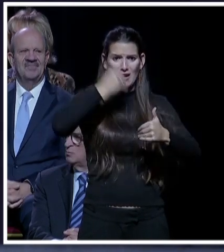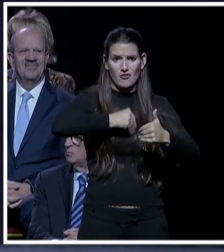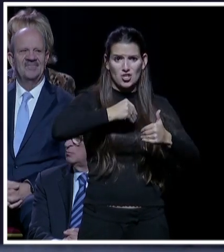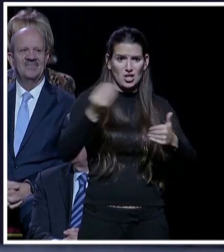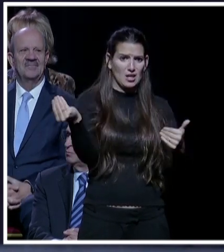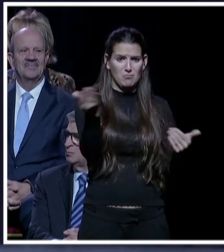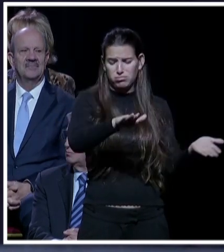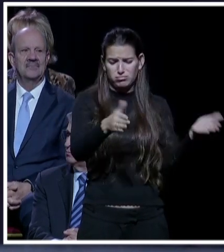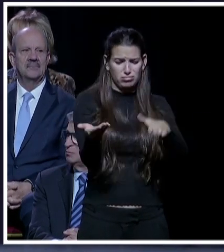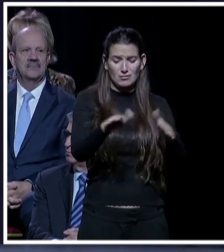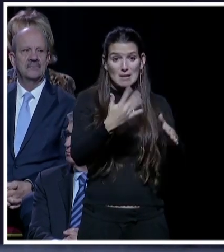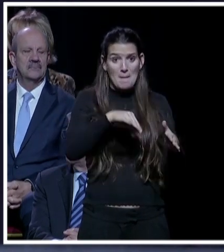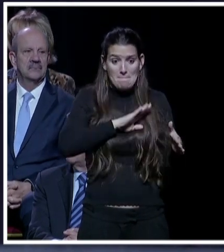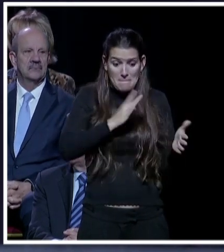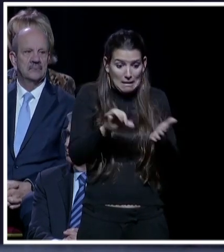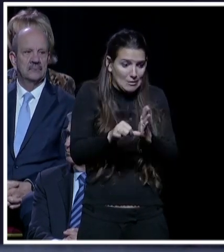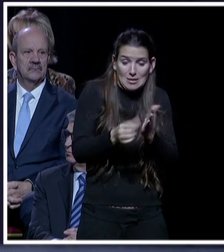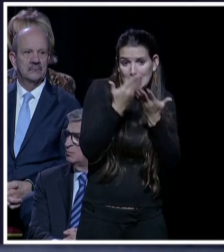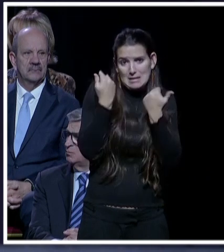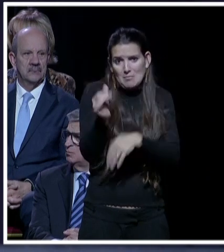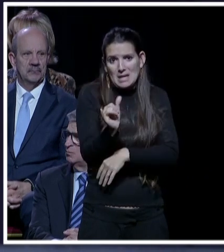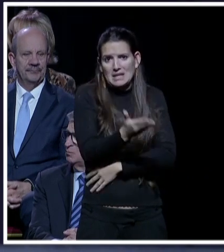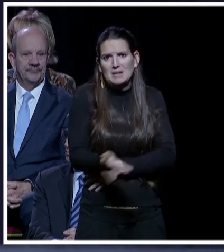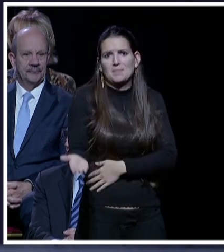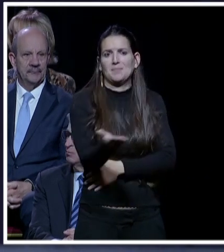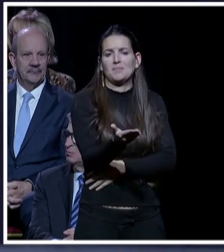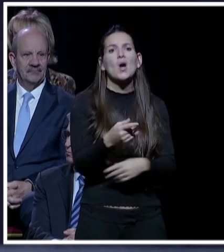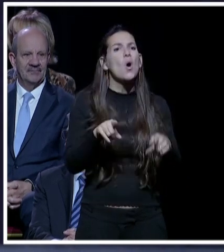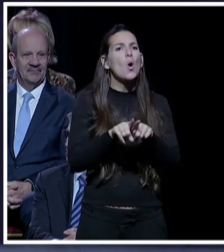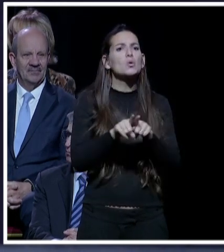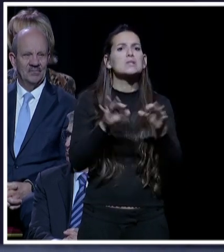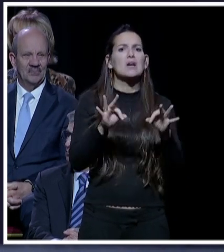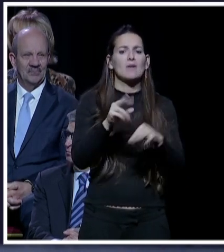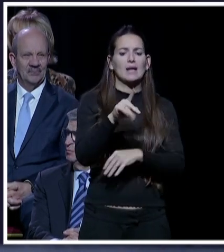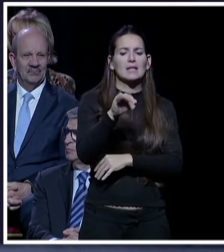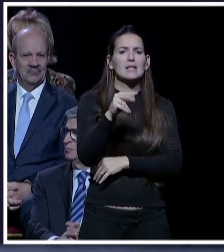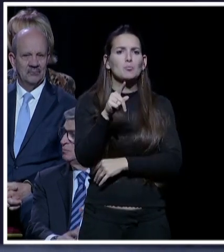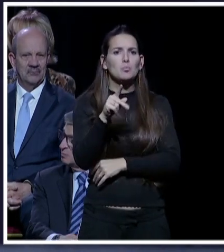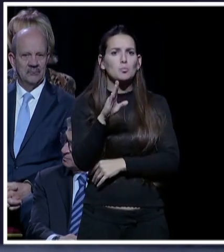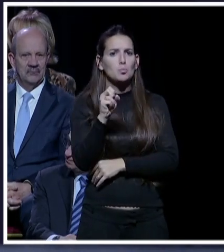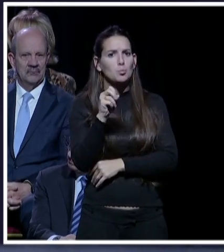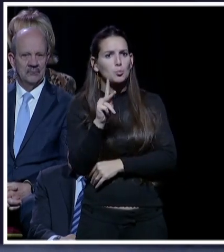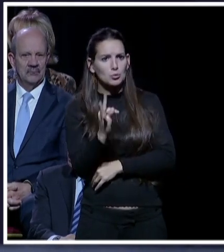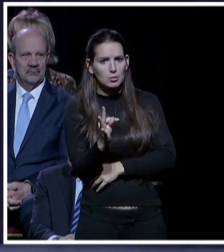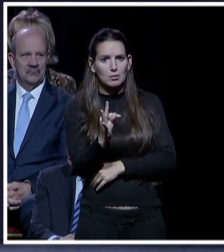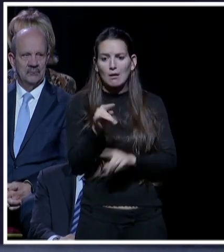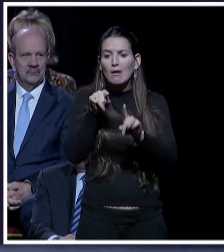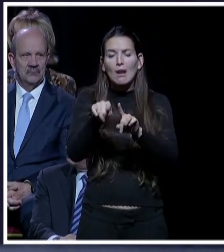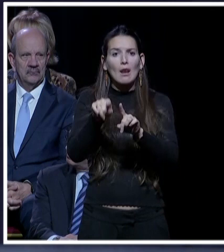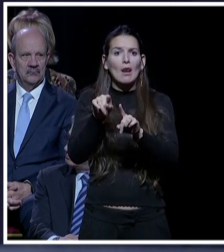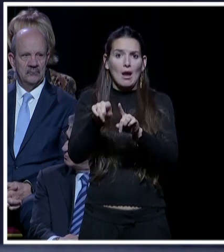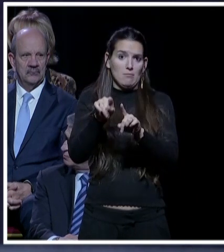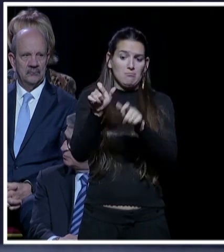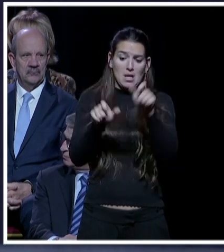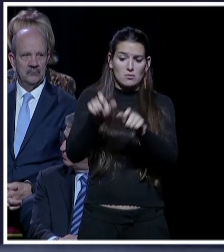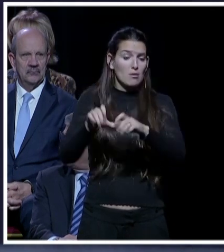faute de pouvoir être identifiés. Je frissonne aussi au souvenir du kibboutz de Kfar Aza, dont les habitants ont été